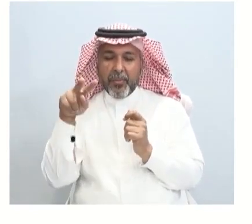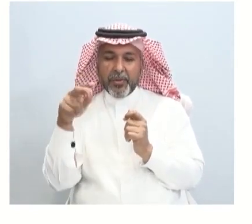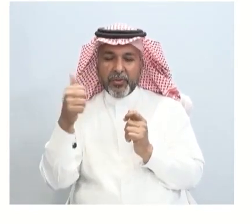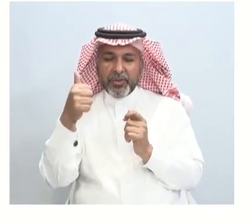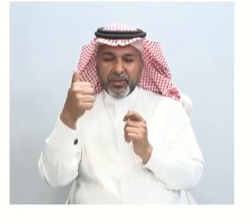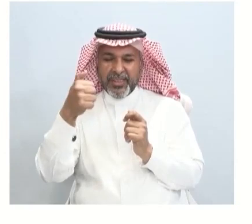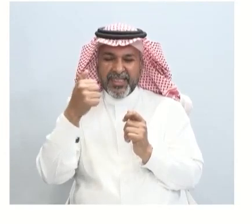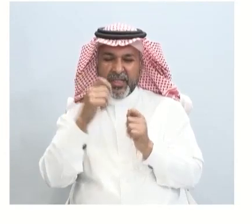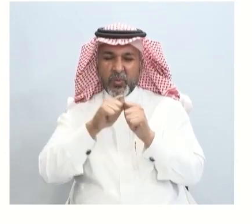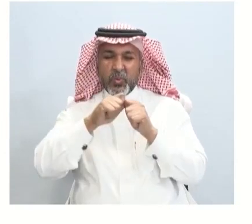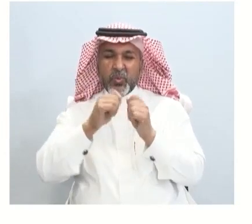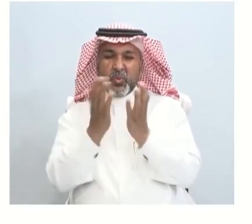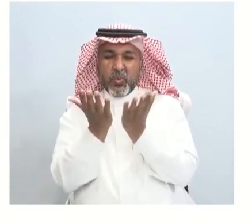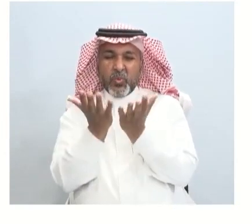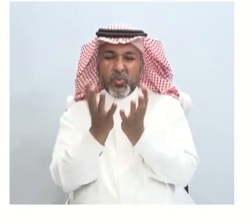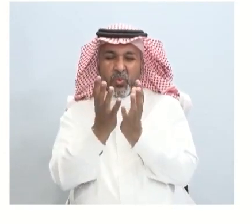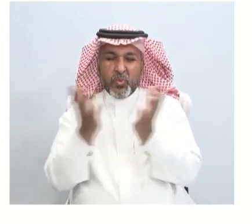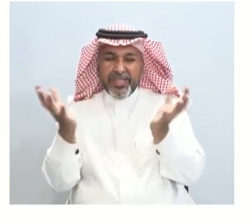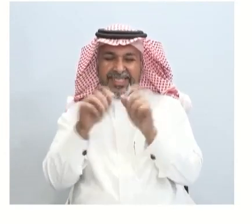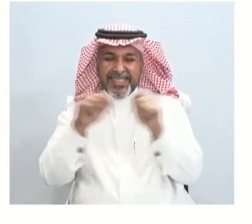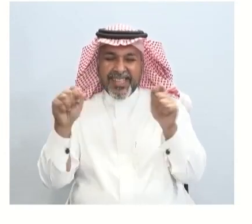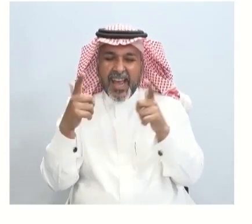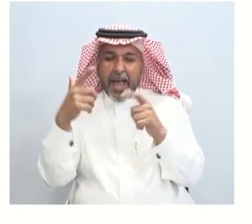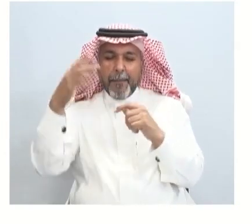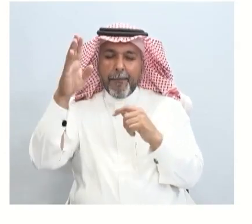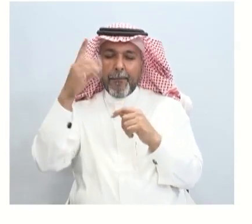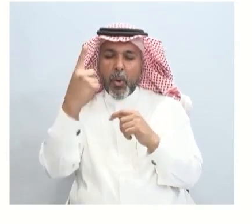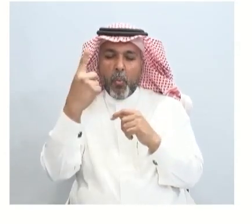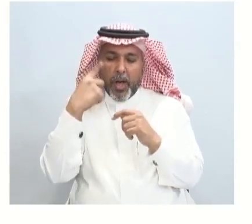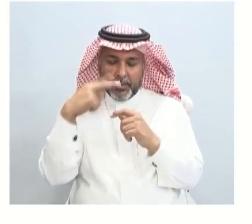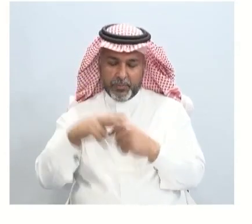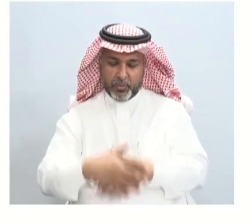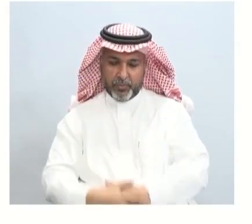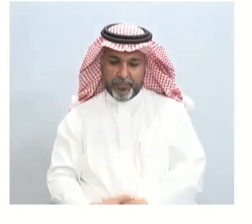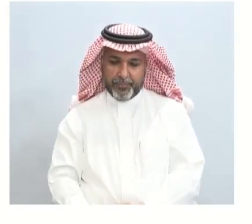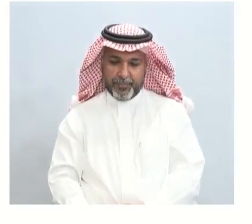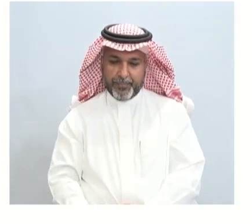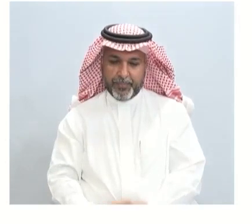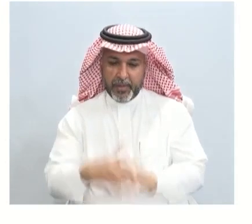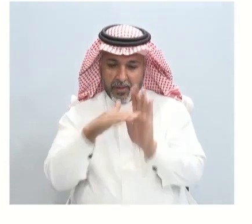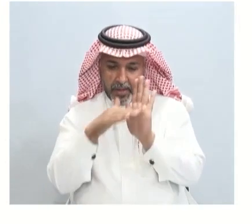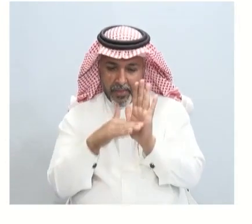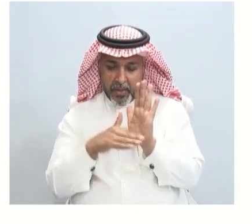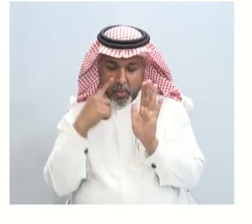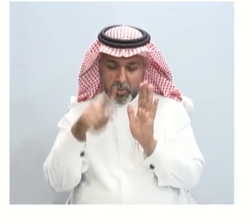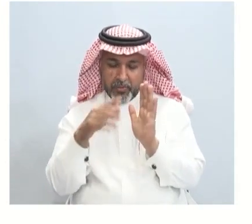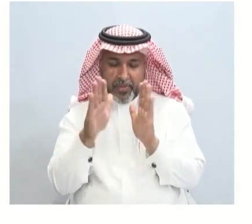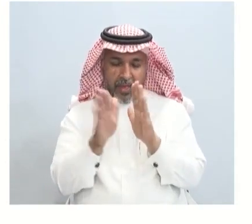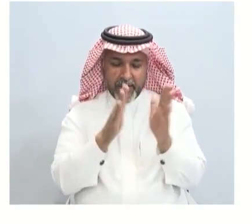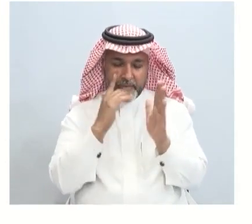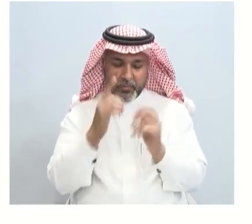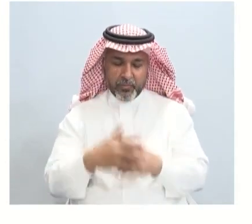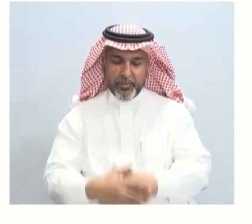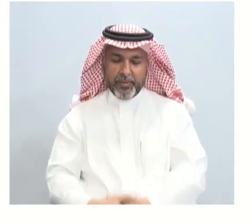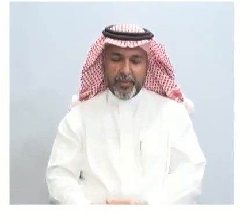الجيب هي مجموعه الاعداد الحقيقيه اما مداها فهو محصور ما بين السالب واحد والموجب واحد اما